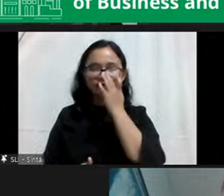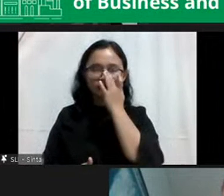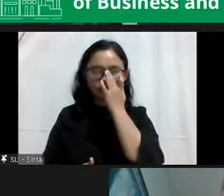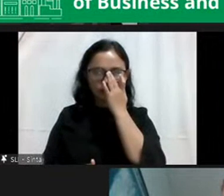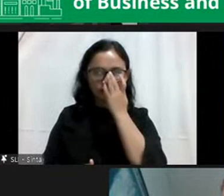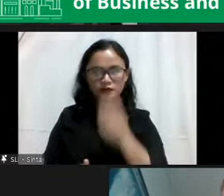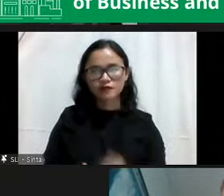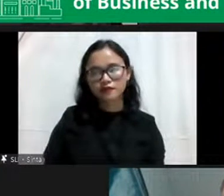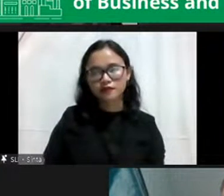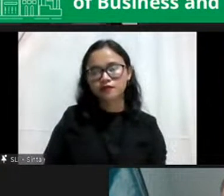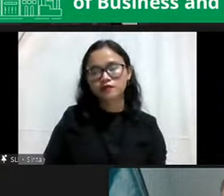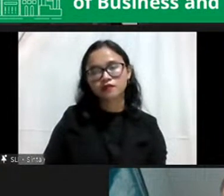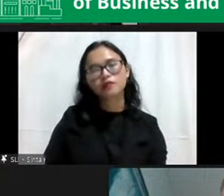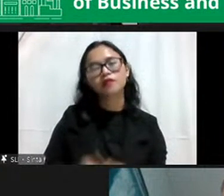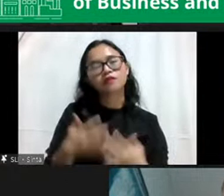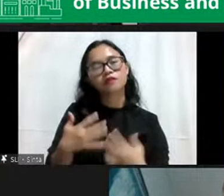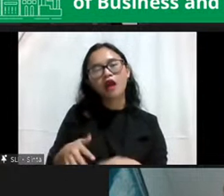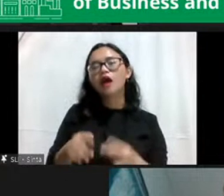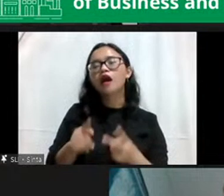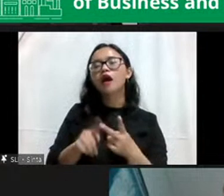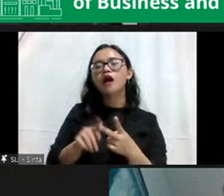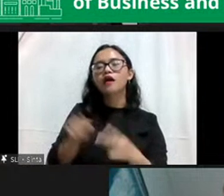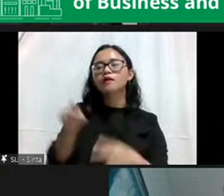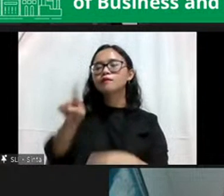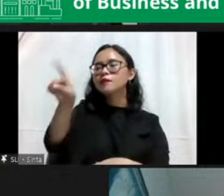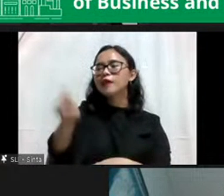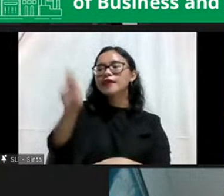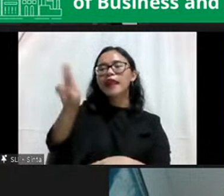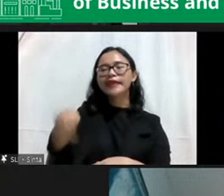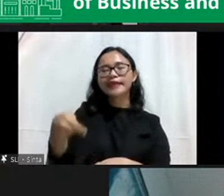Lorenzo eh pertanyaan untuk ibu